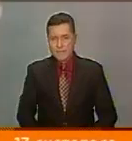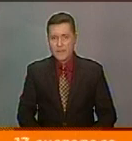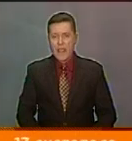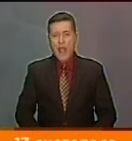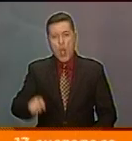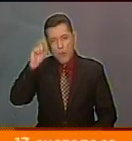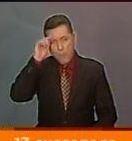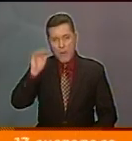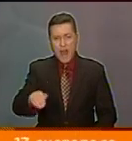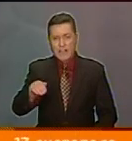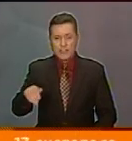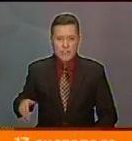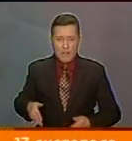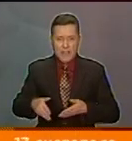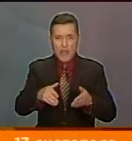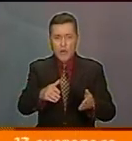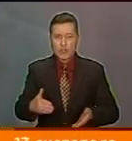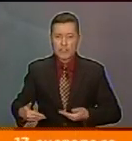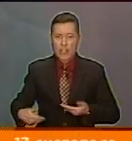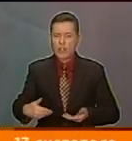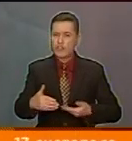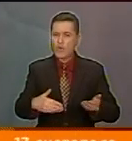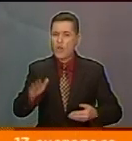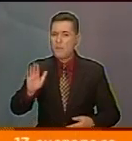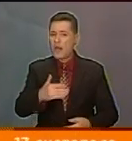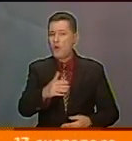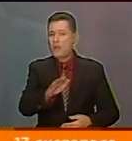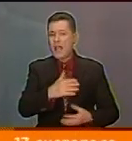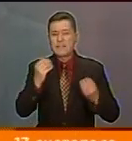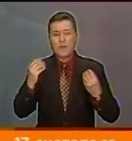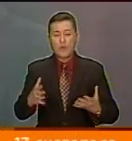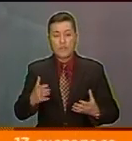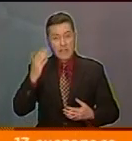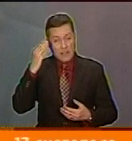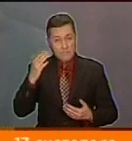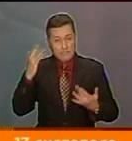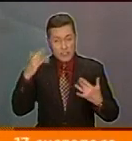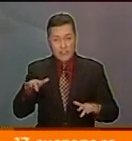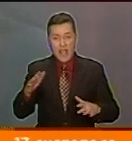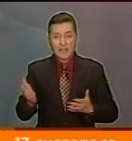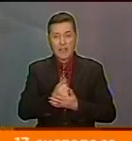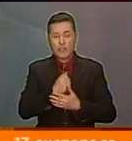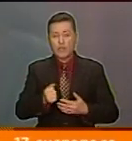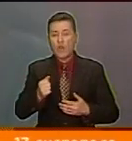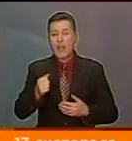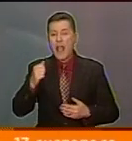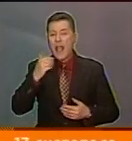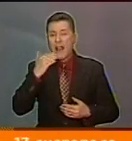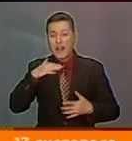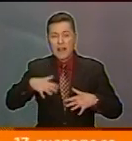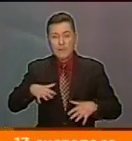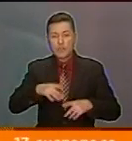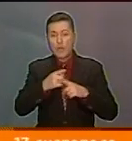мальчик по дорожке шёл прогуляться просто и нечаянно нашёл Крымский полуостров